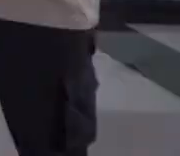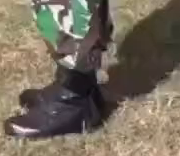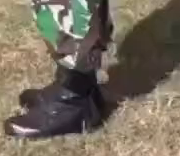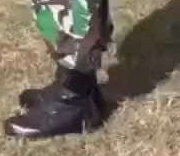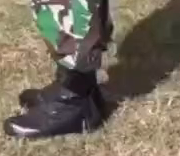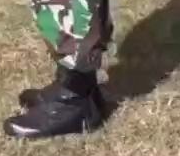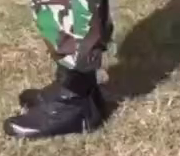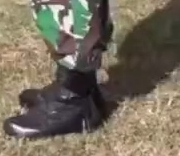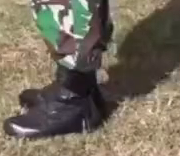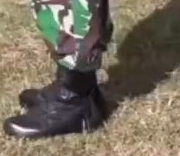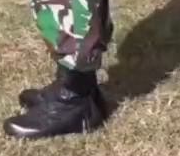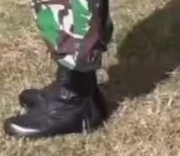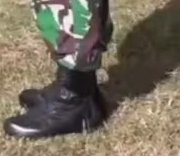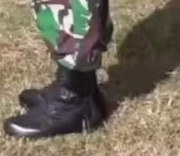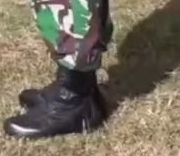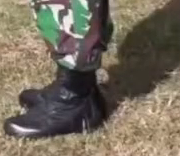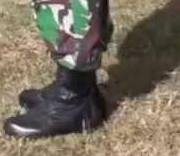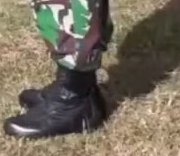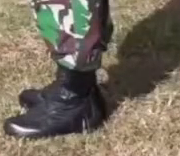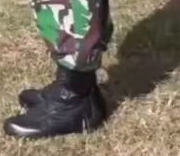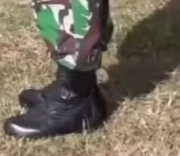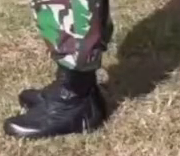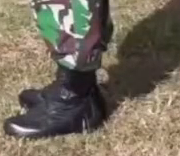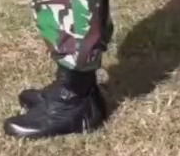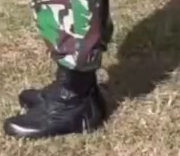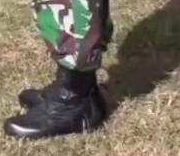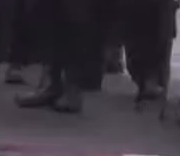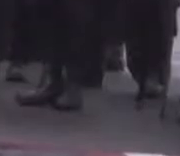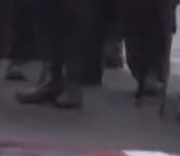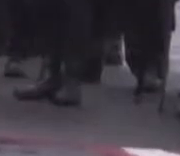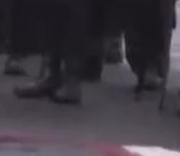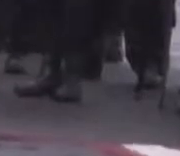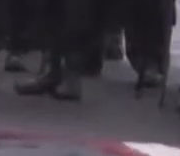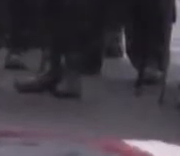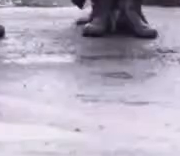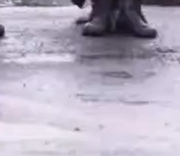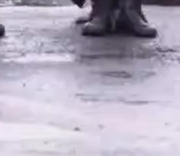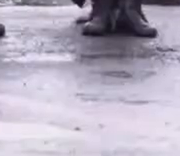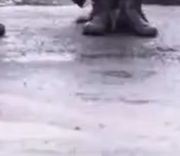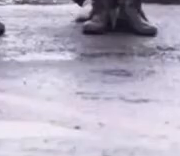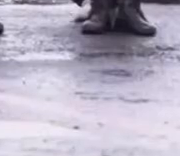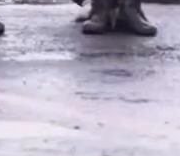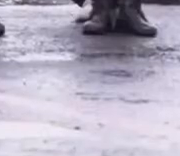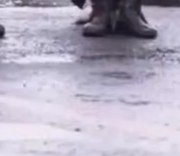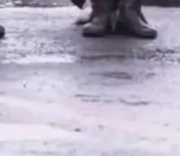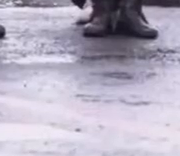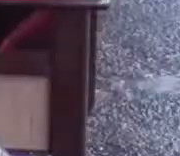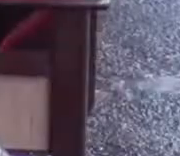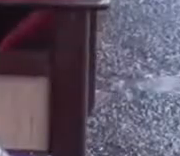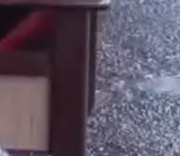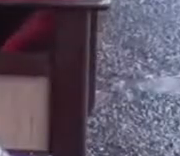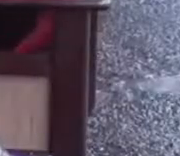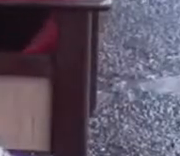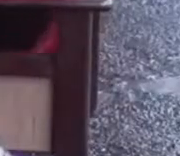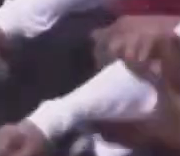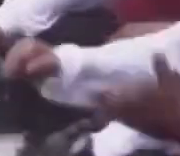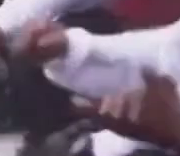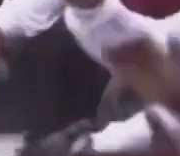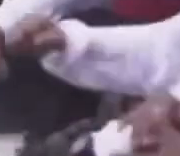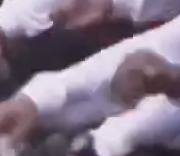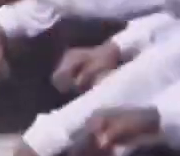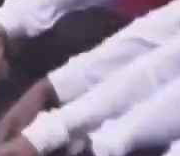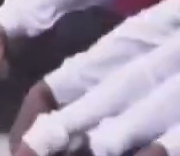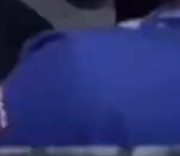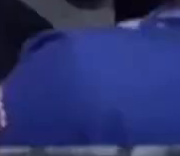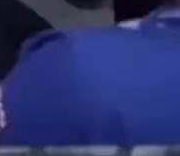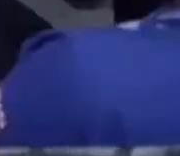Sosial, Kementerian atau lembaga terkait, pemerintah provinsi, dan pemerintah kabupaten atau kota, maupun pelatihan